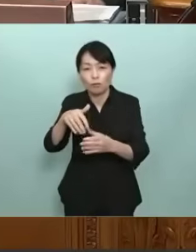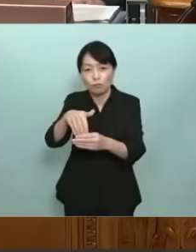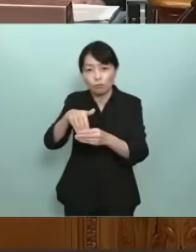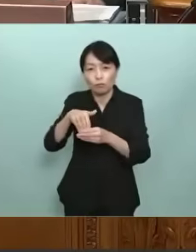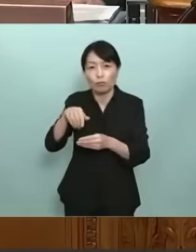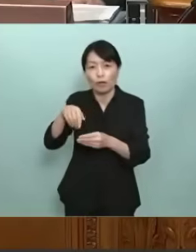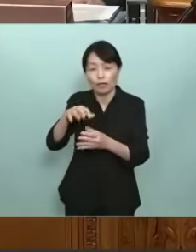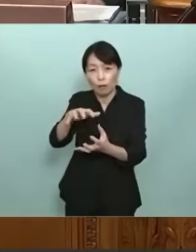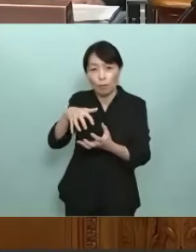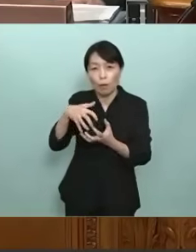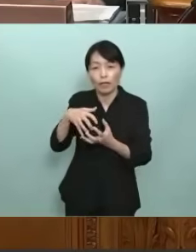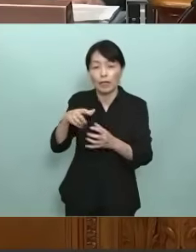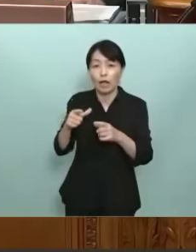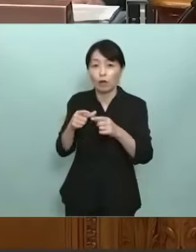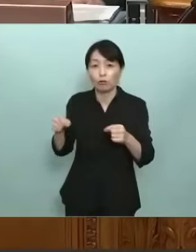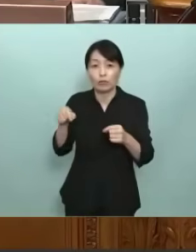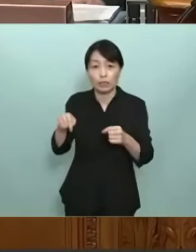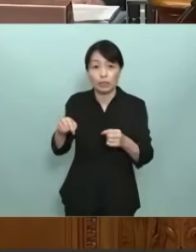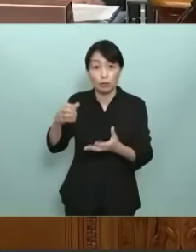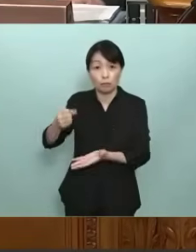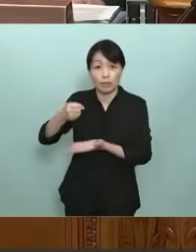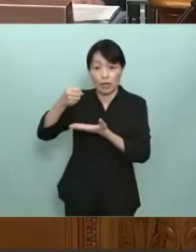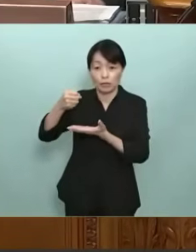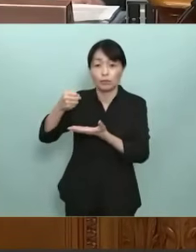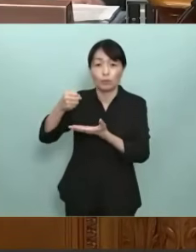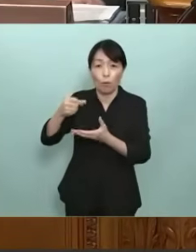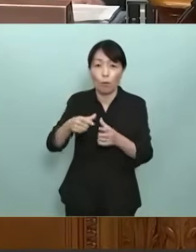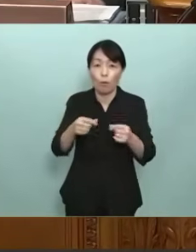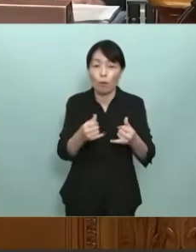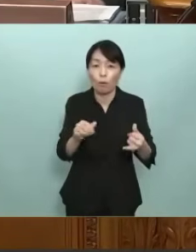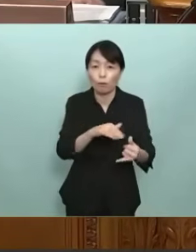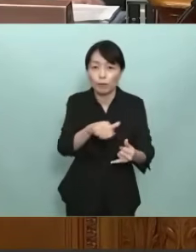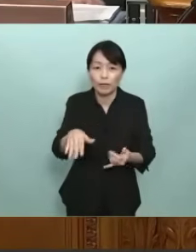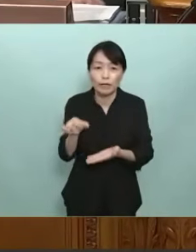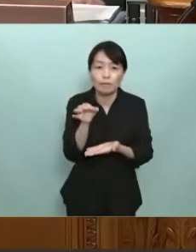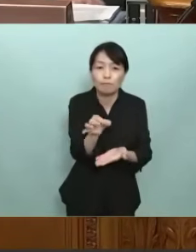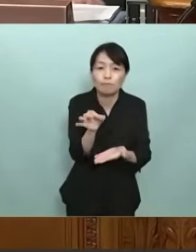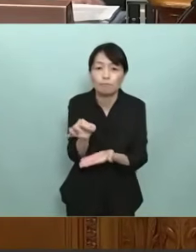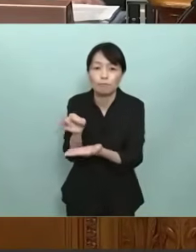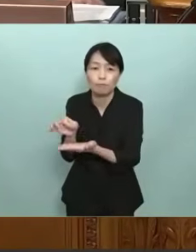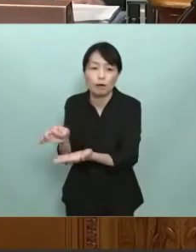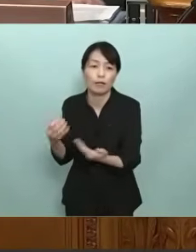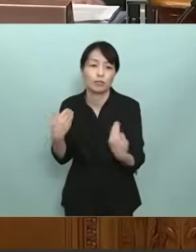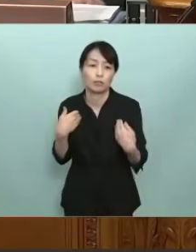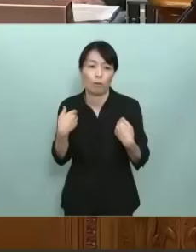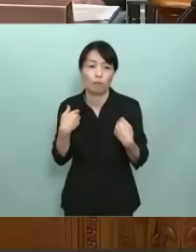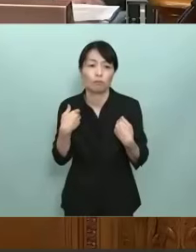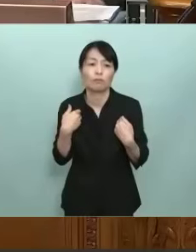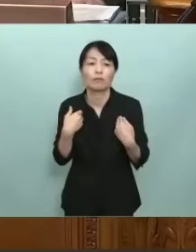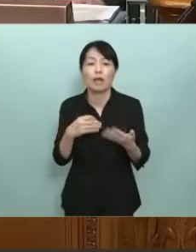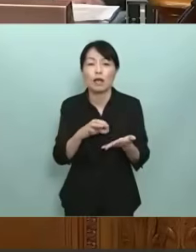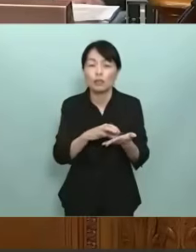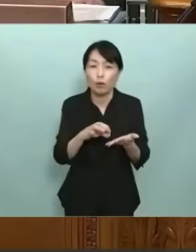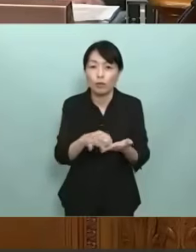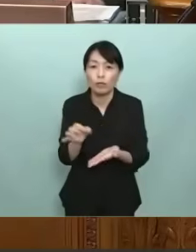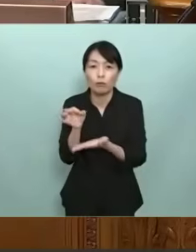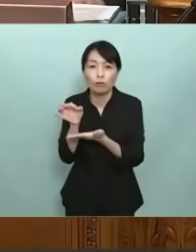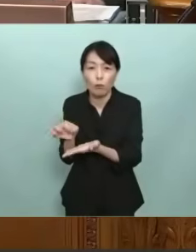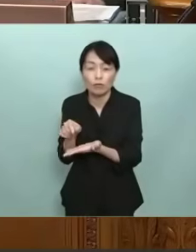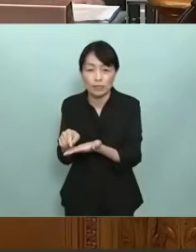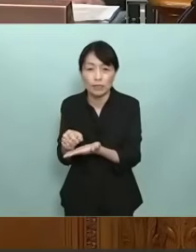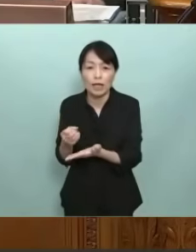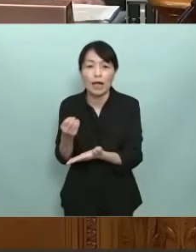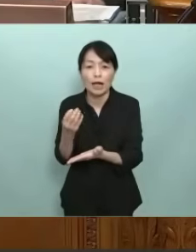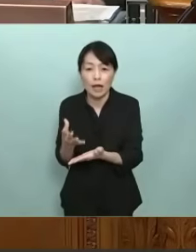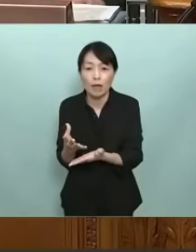を国民に還元すべきですそして消費と投資を拡大させ令和の所得倍増計画に